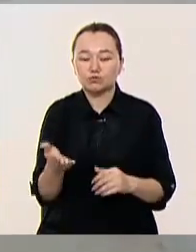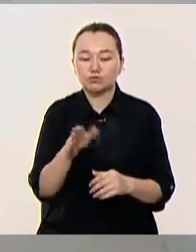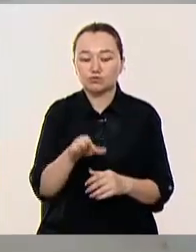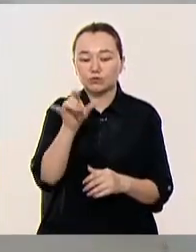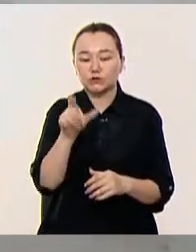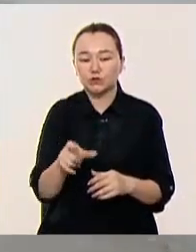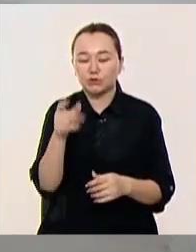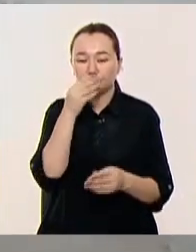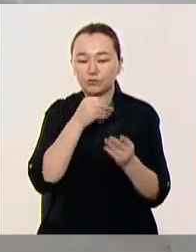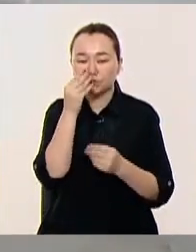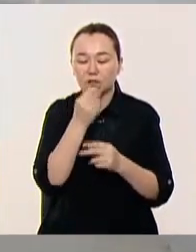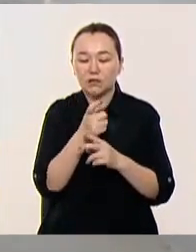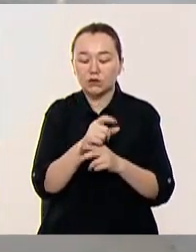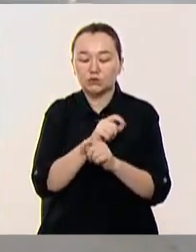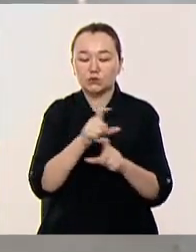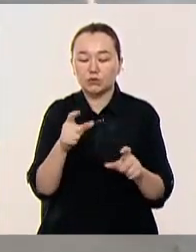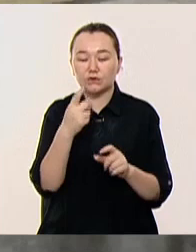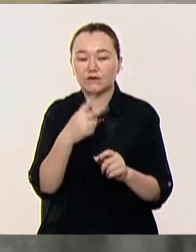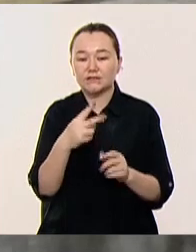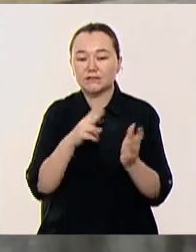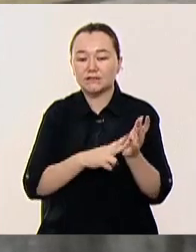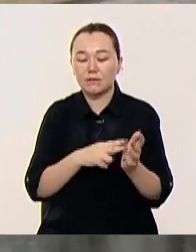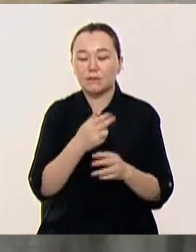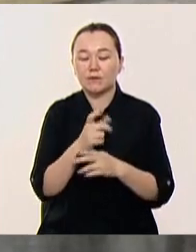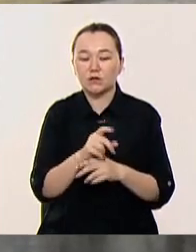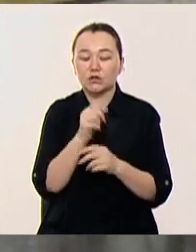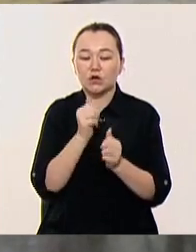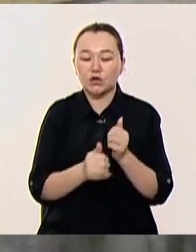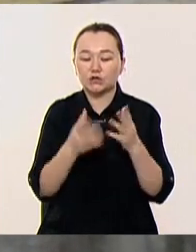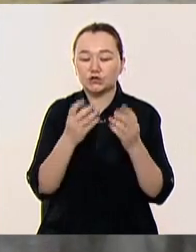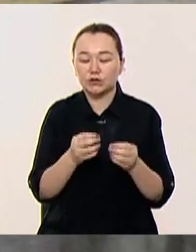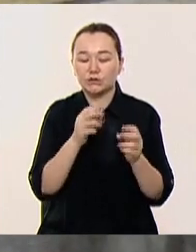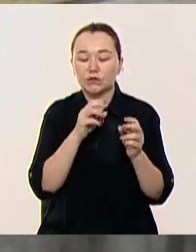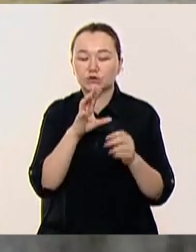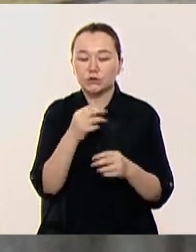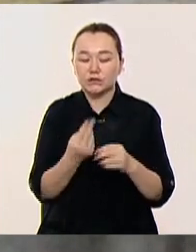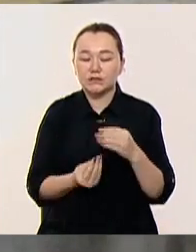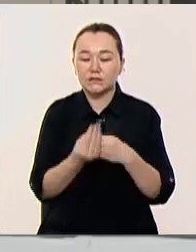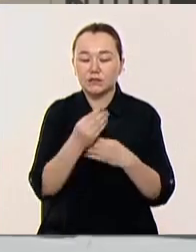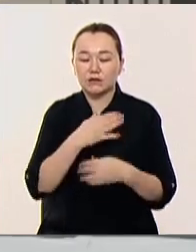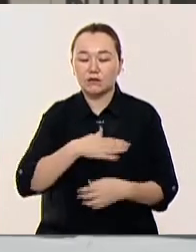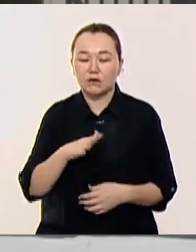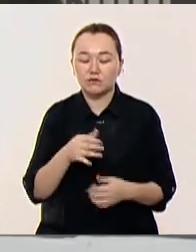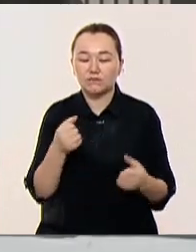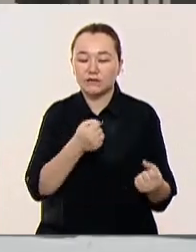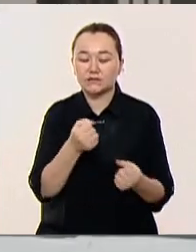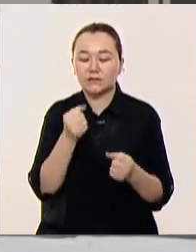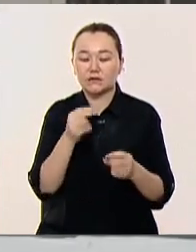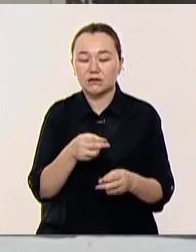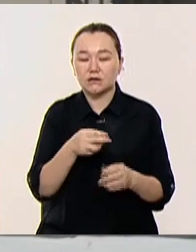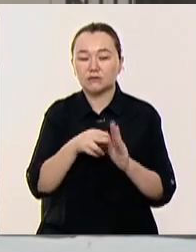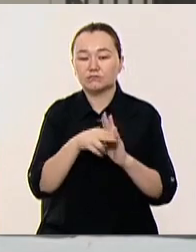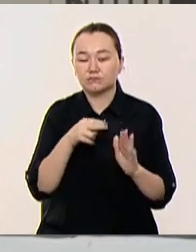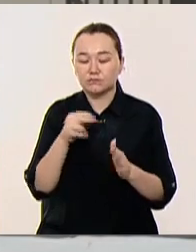них 127 в виде школьников. В департаменте сообщают, что ежедневно мониторят соцсети, и недовольство водителей взяли, как говорится,